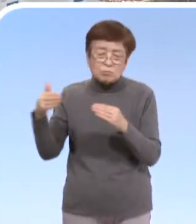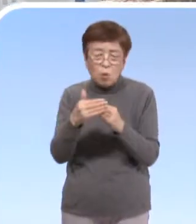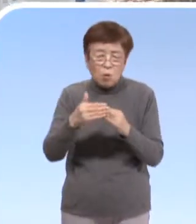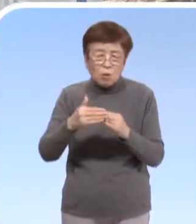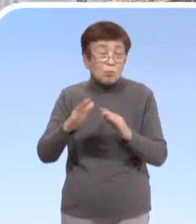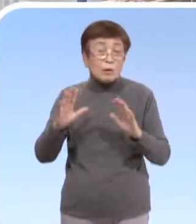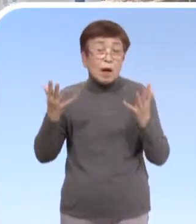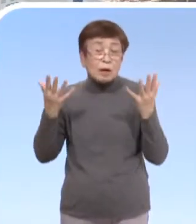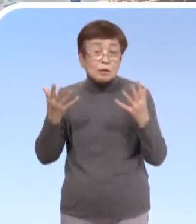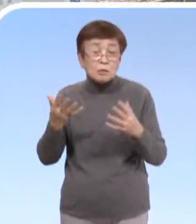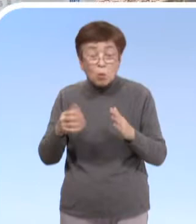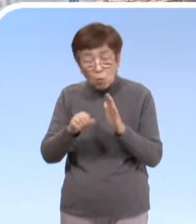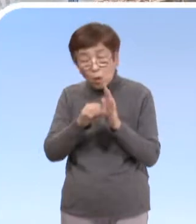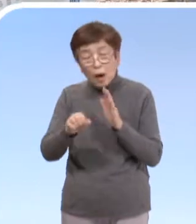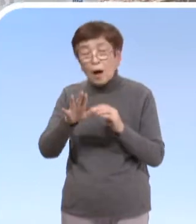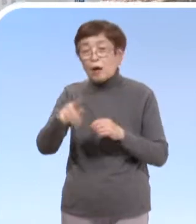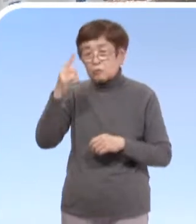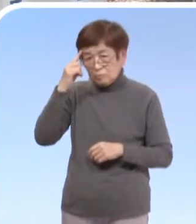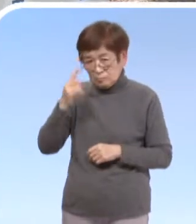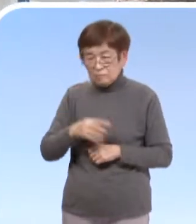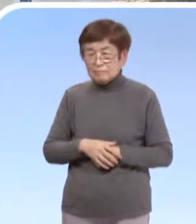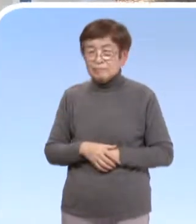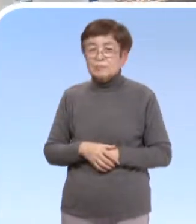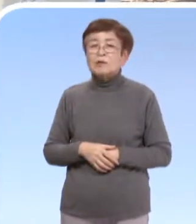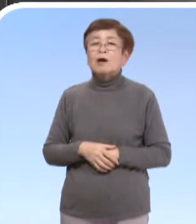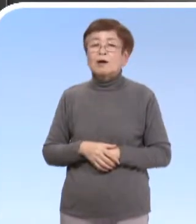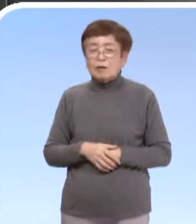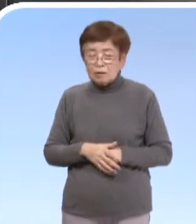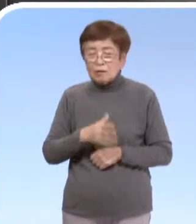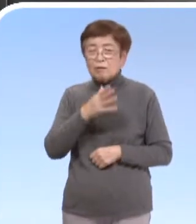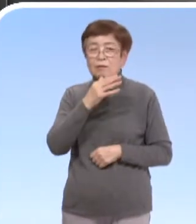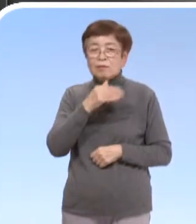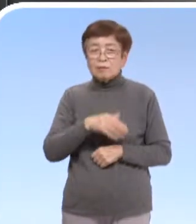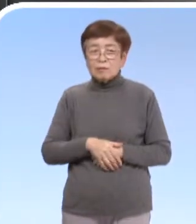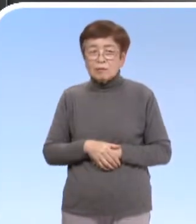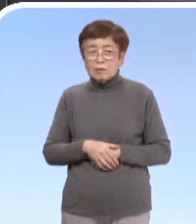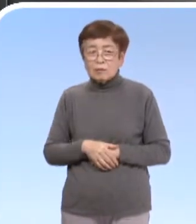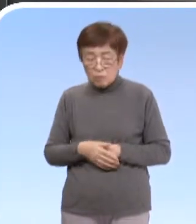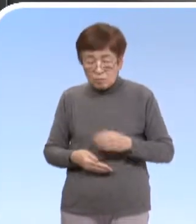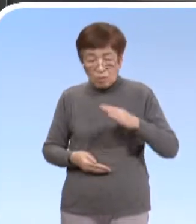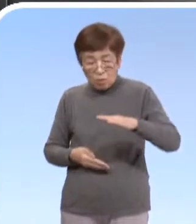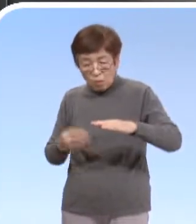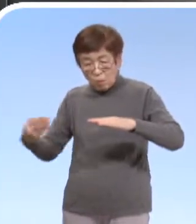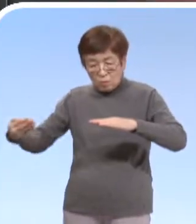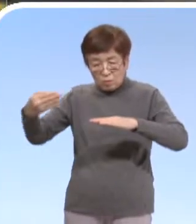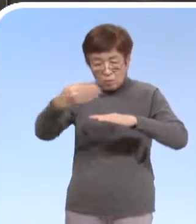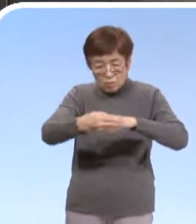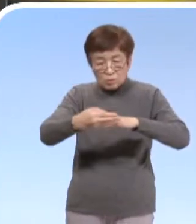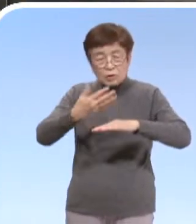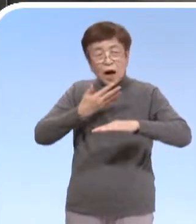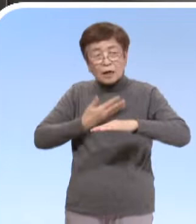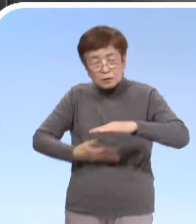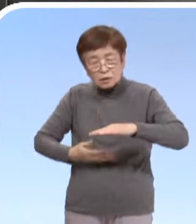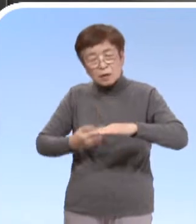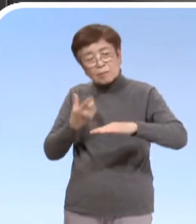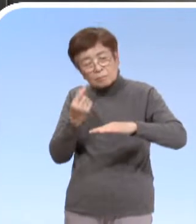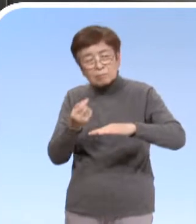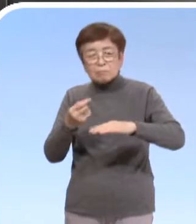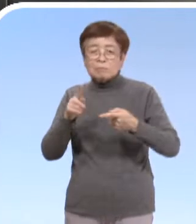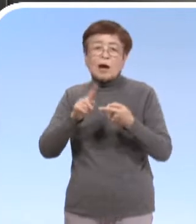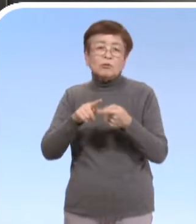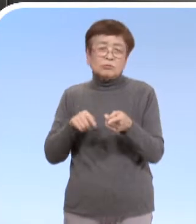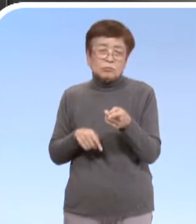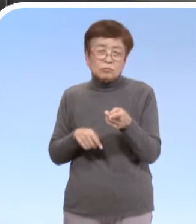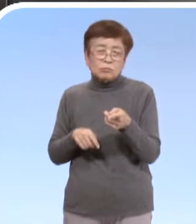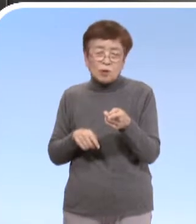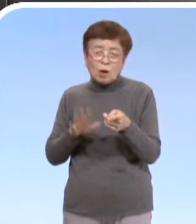ような事柄が起こってなくて、あの効果出てると考えてます。 はい、あー、ホームの安全確保するには一番効果的な設備だと思ってまして、